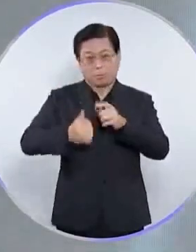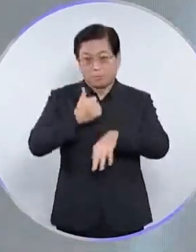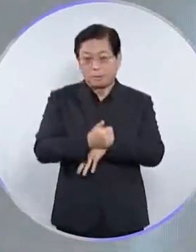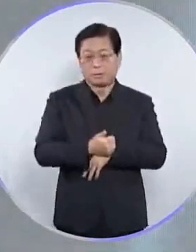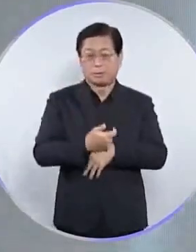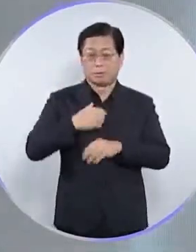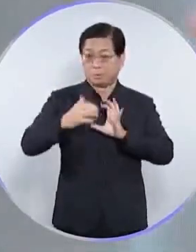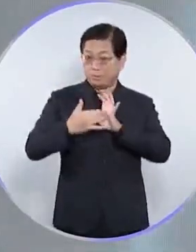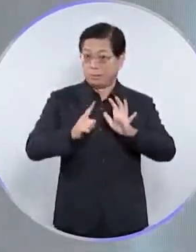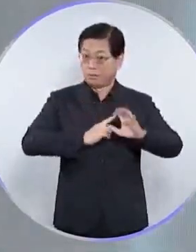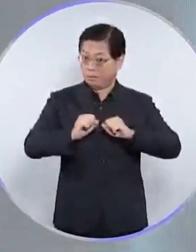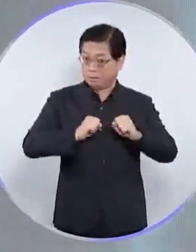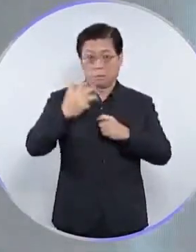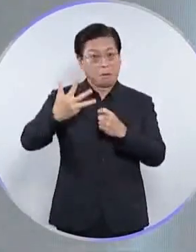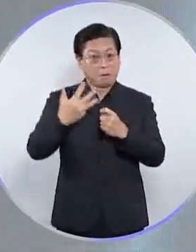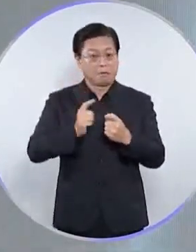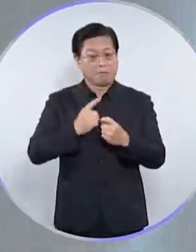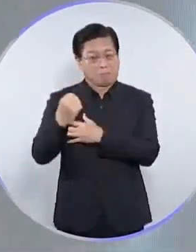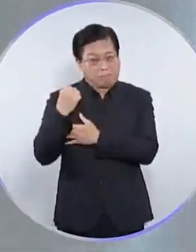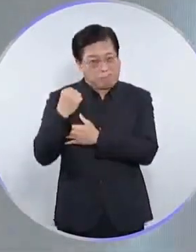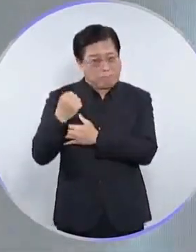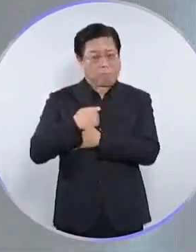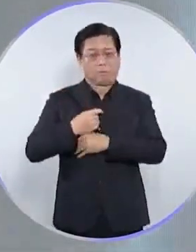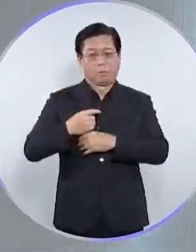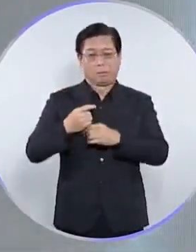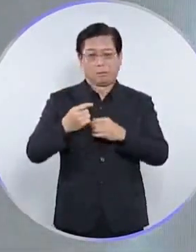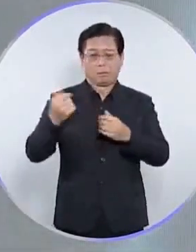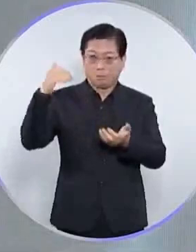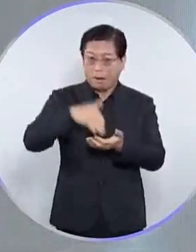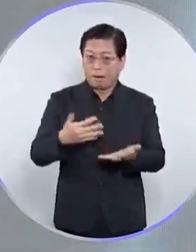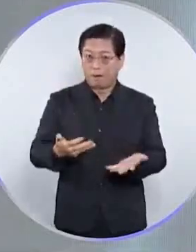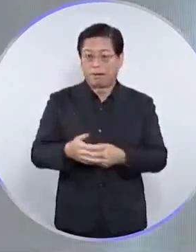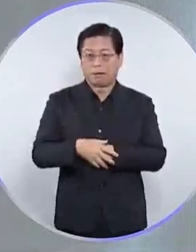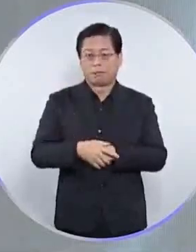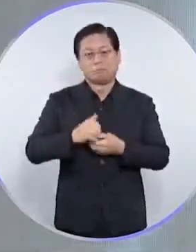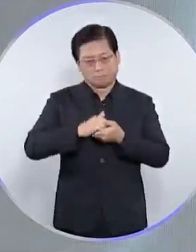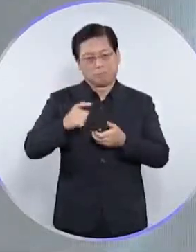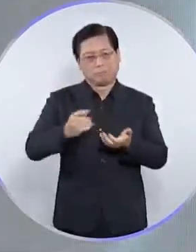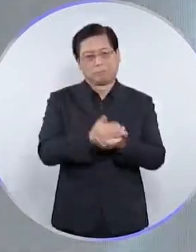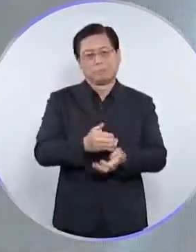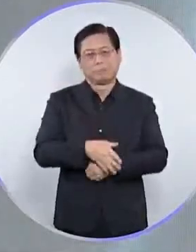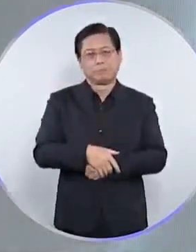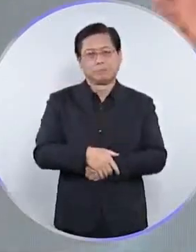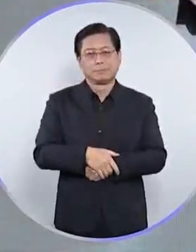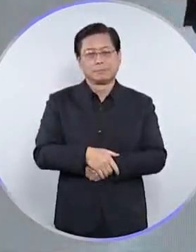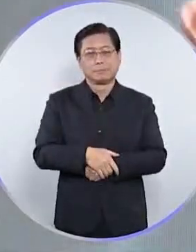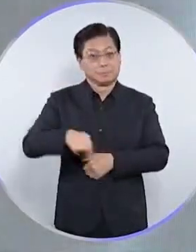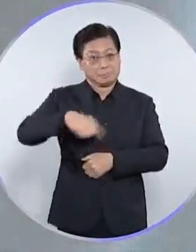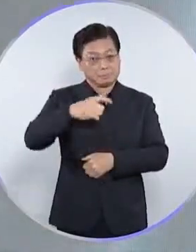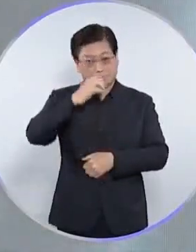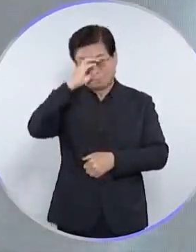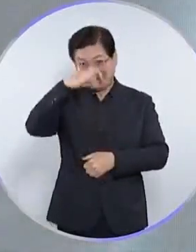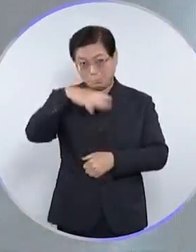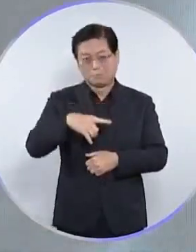国防自主8年来走了辛苦的道路也势必会就此停止。大家都看